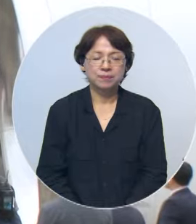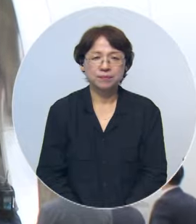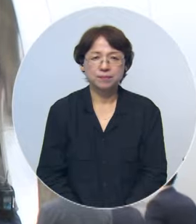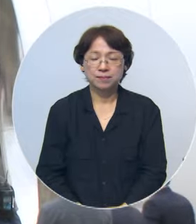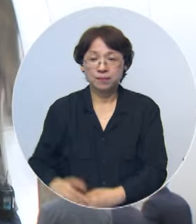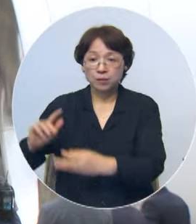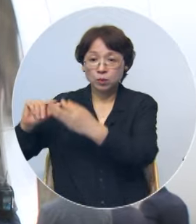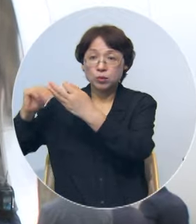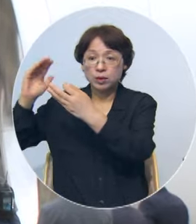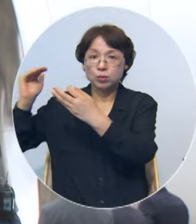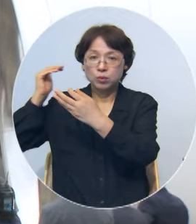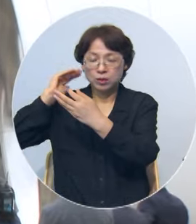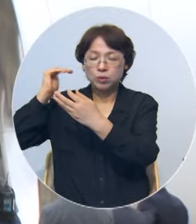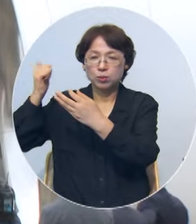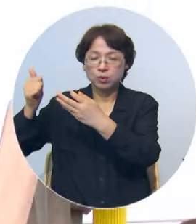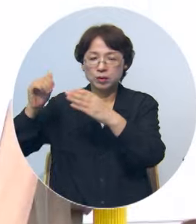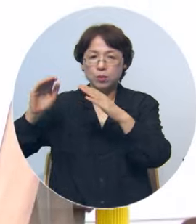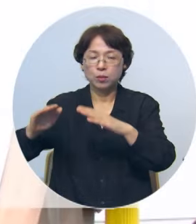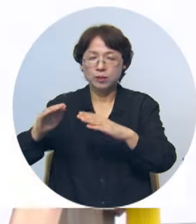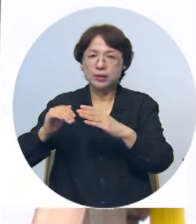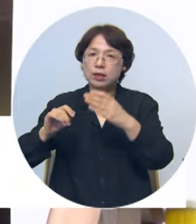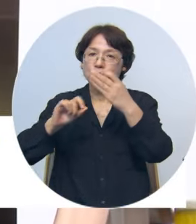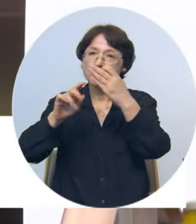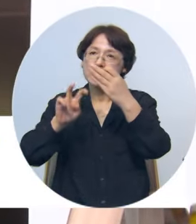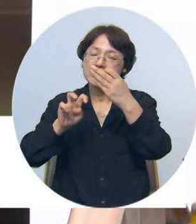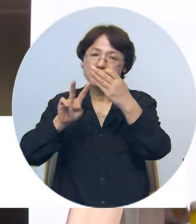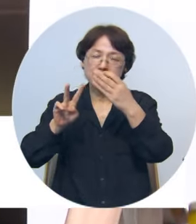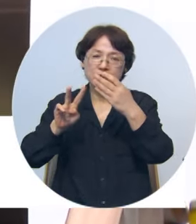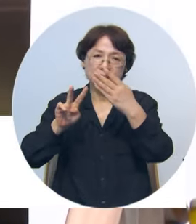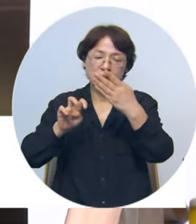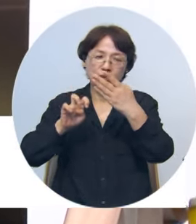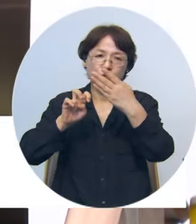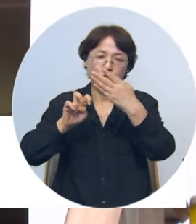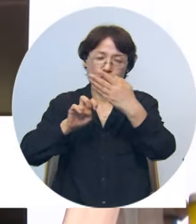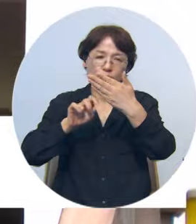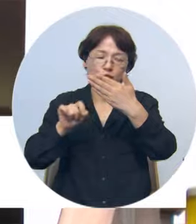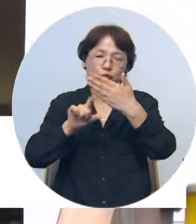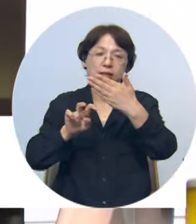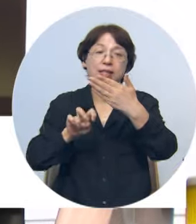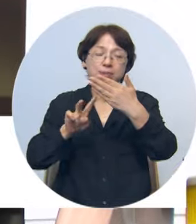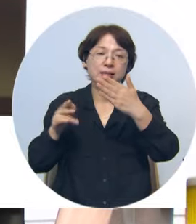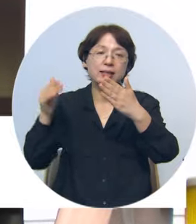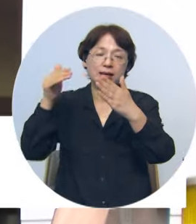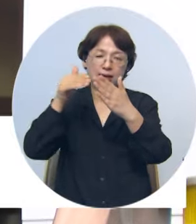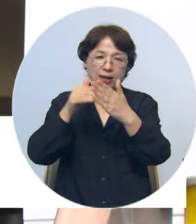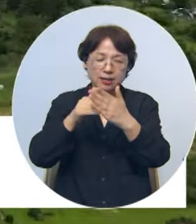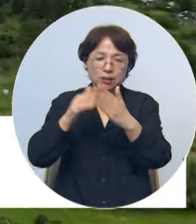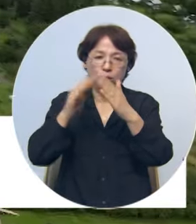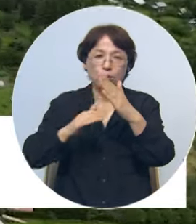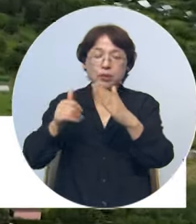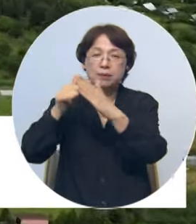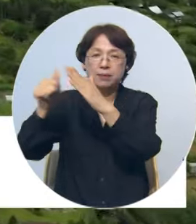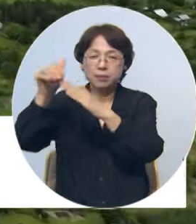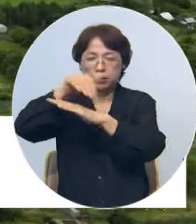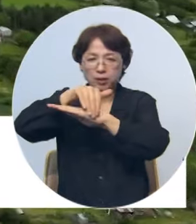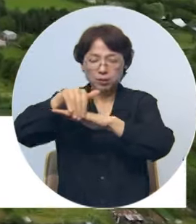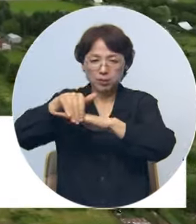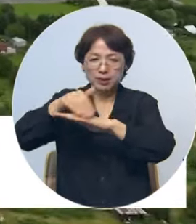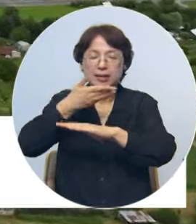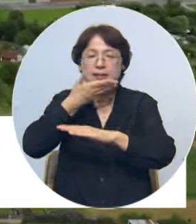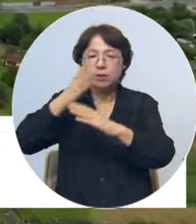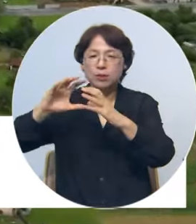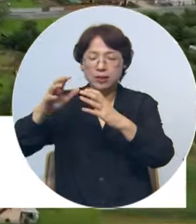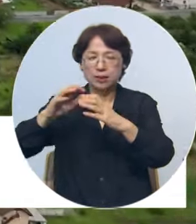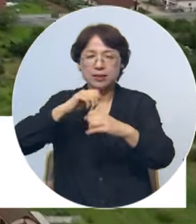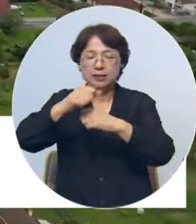윤 대통령이 오는 22일까지 2박 4일 일정으로 체코 공화국을 공식 방문합니다. 체코는 자유와